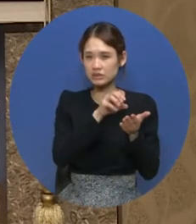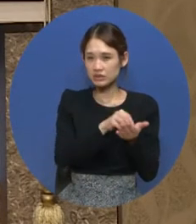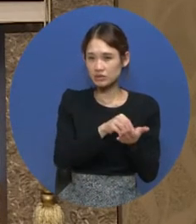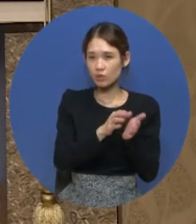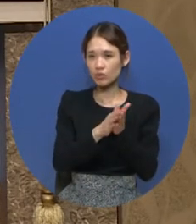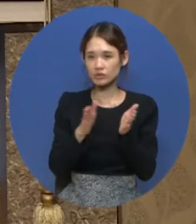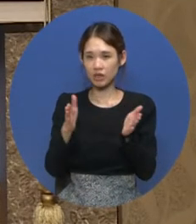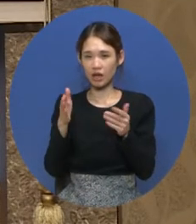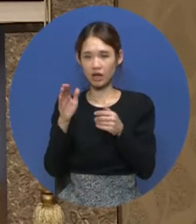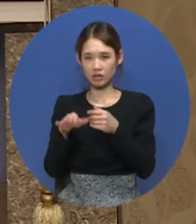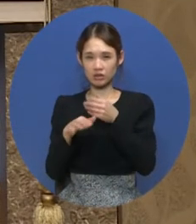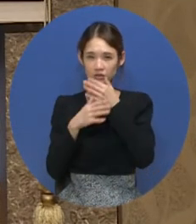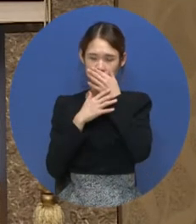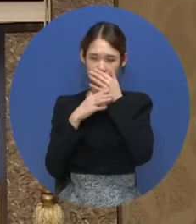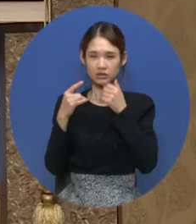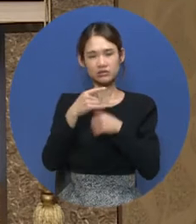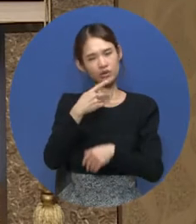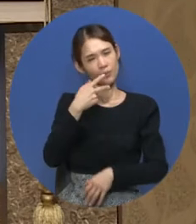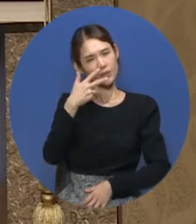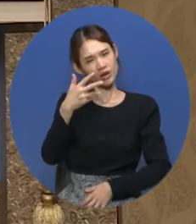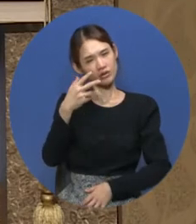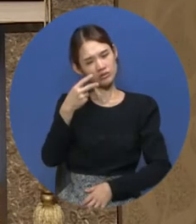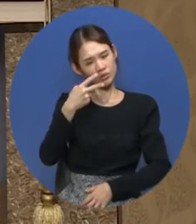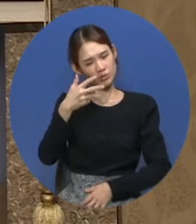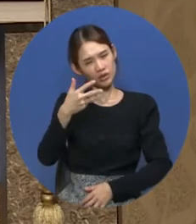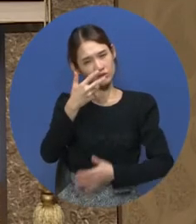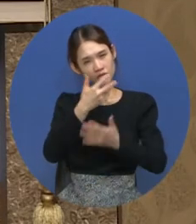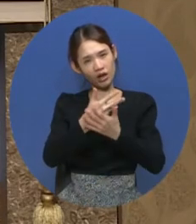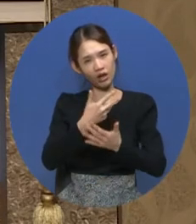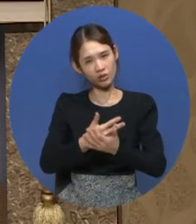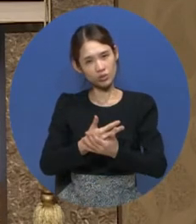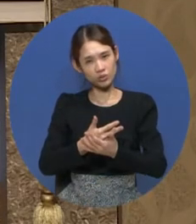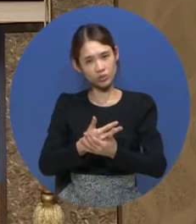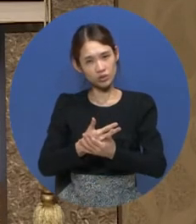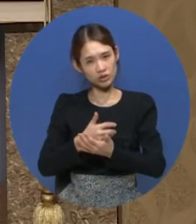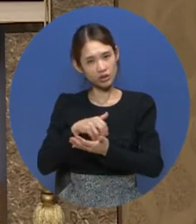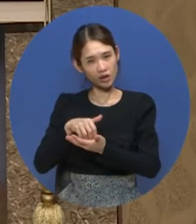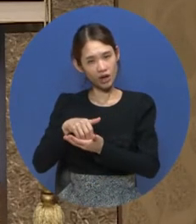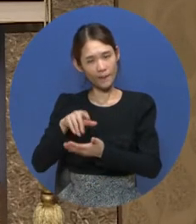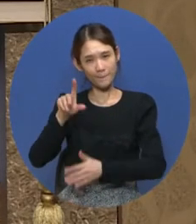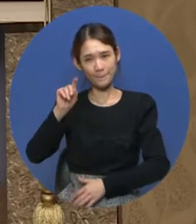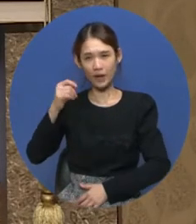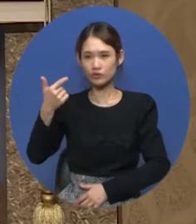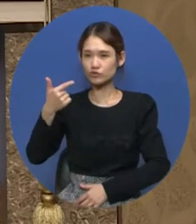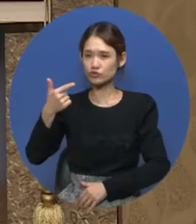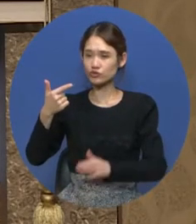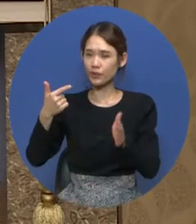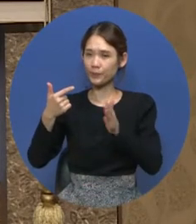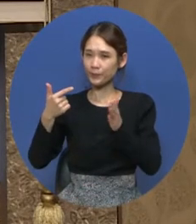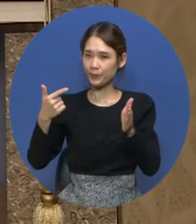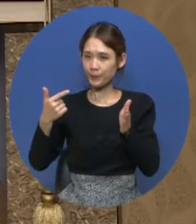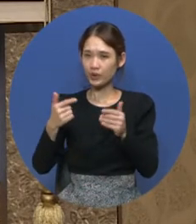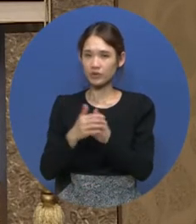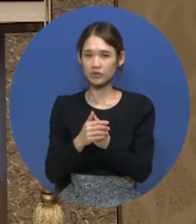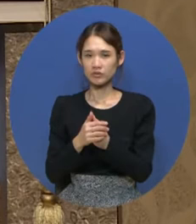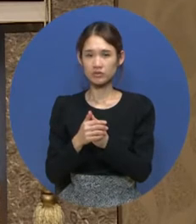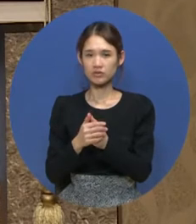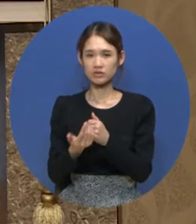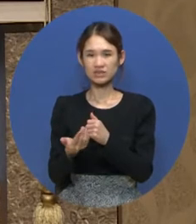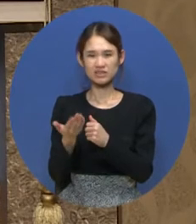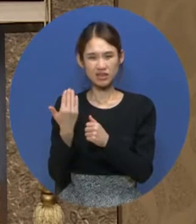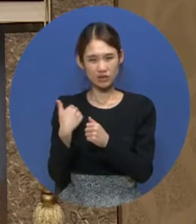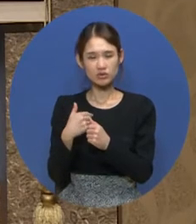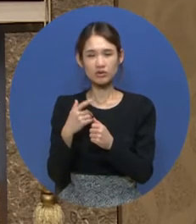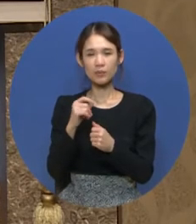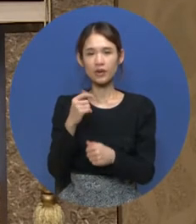그 2008 년도 자료는 1만 6천명 정도가 됐었어요 이제 그 그전에는